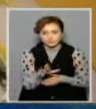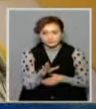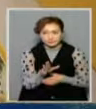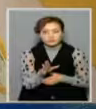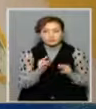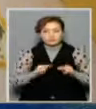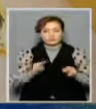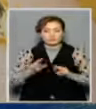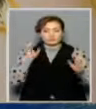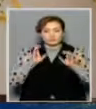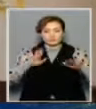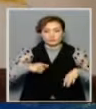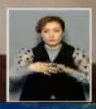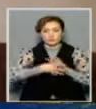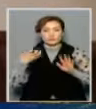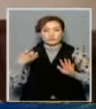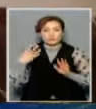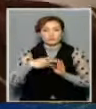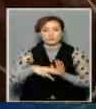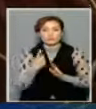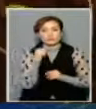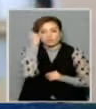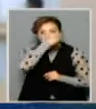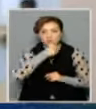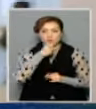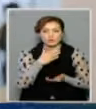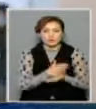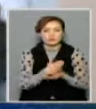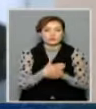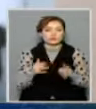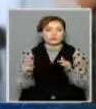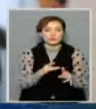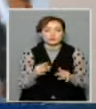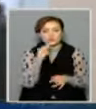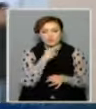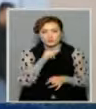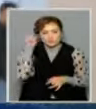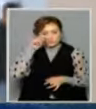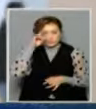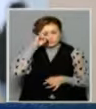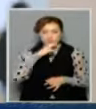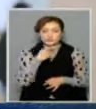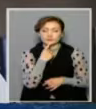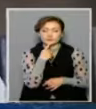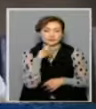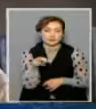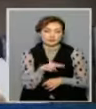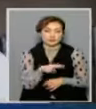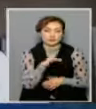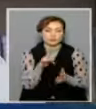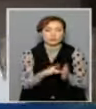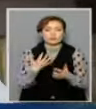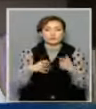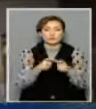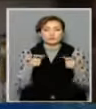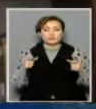государственного педагогического института в 1961 году начал трудовую деятельность в качестве учителя казахского языка и литературы в городской средней